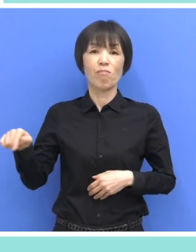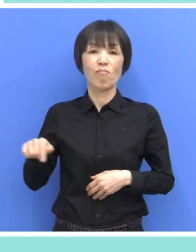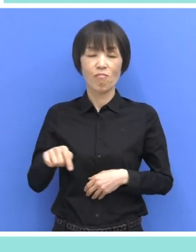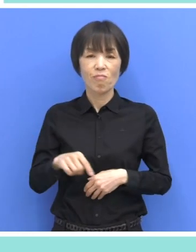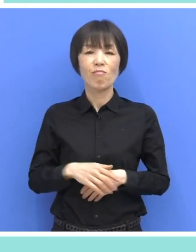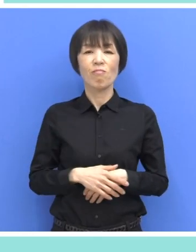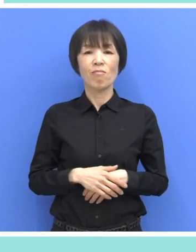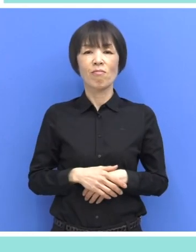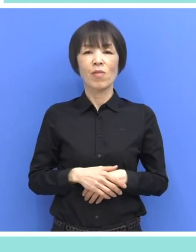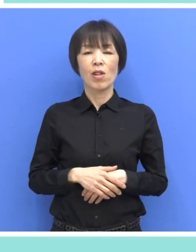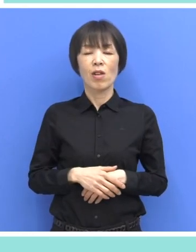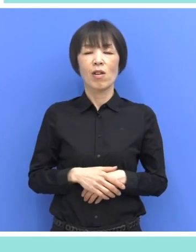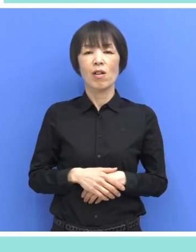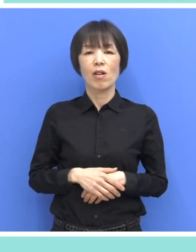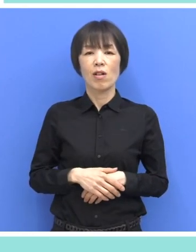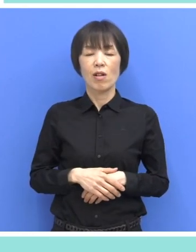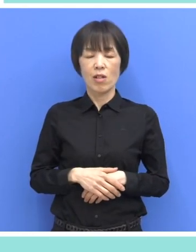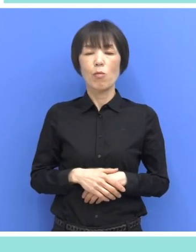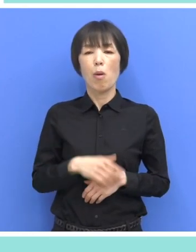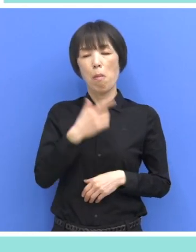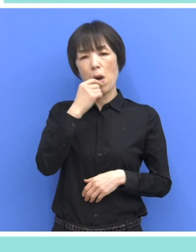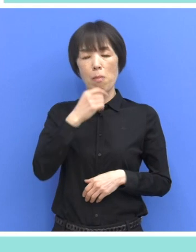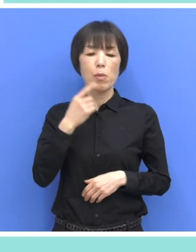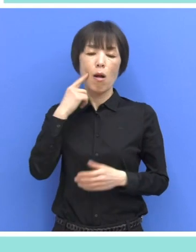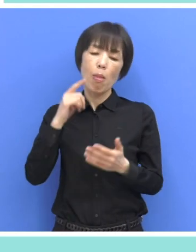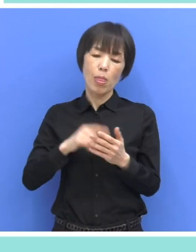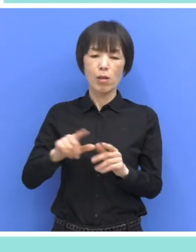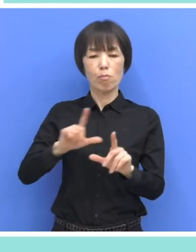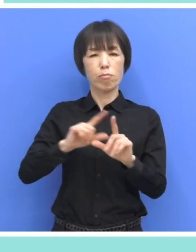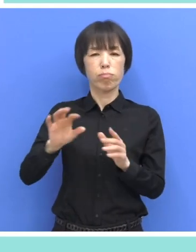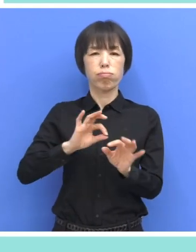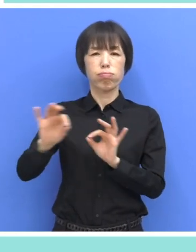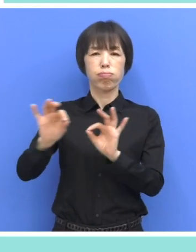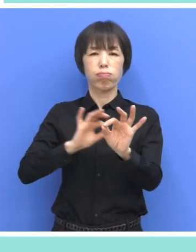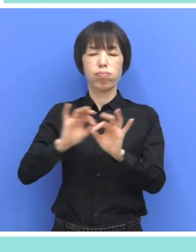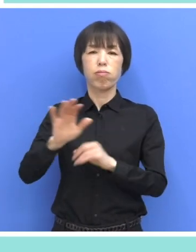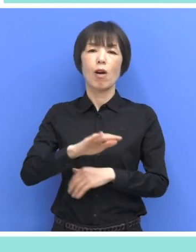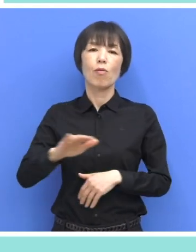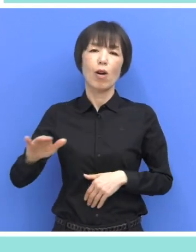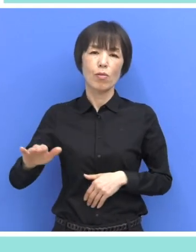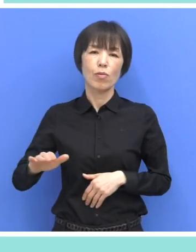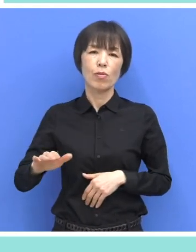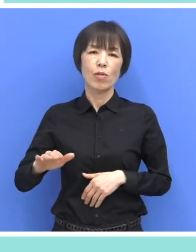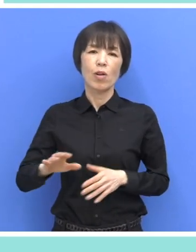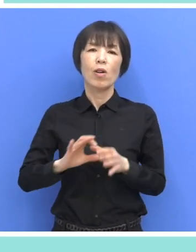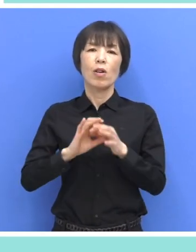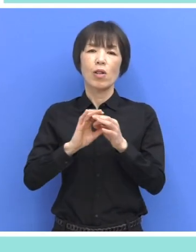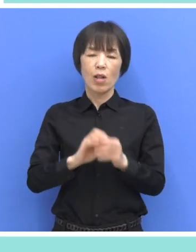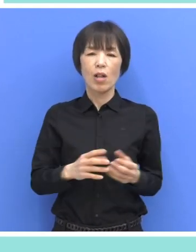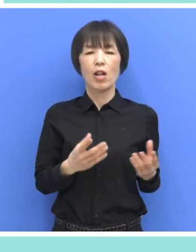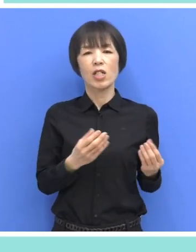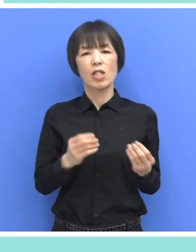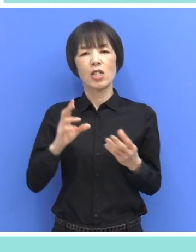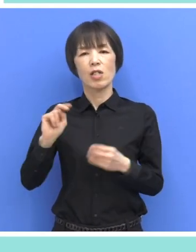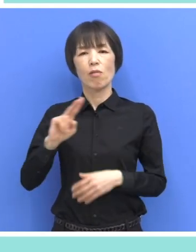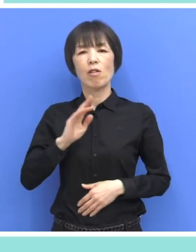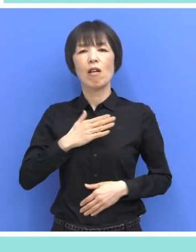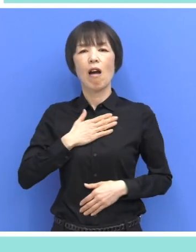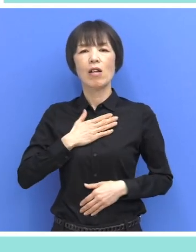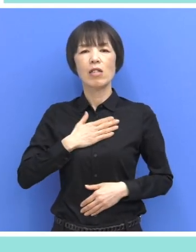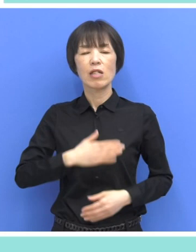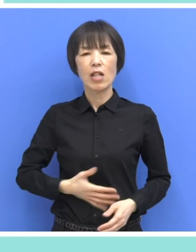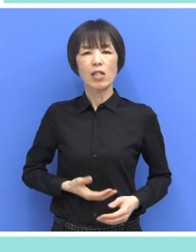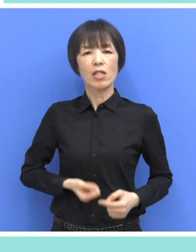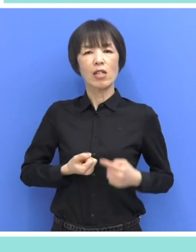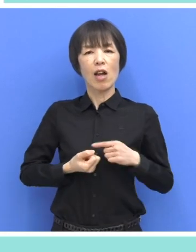よね。難しいかっていうとそんな難しくなくて、皆さん意外と使ってる。だからちゃんと理解してちゃんと